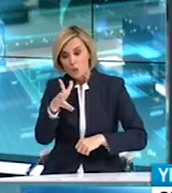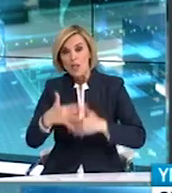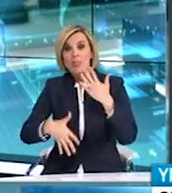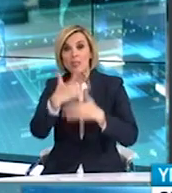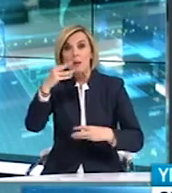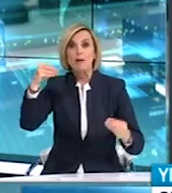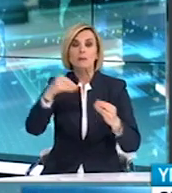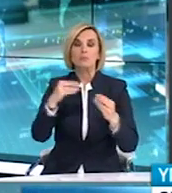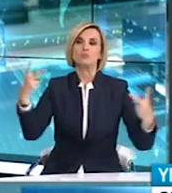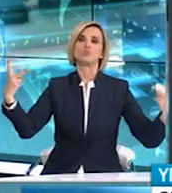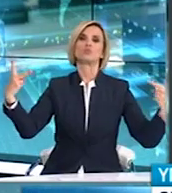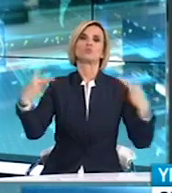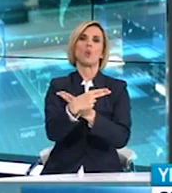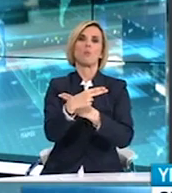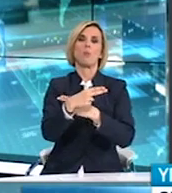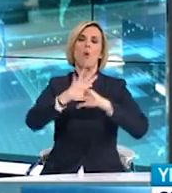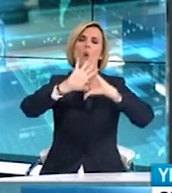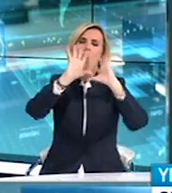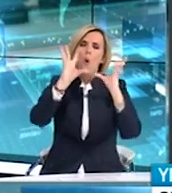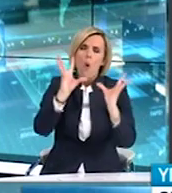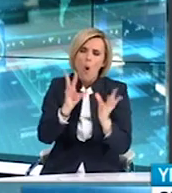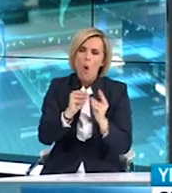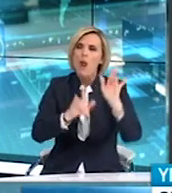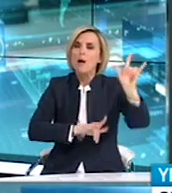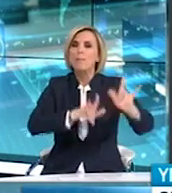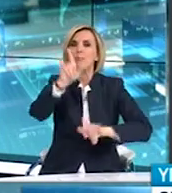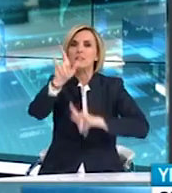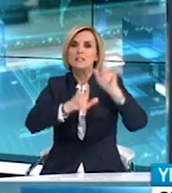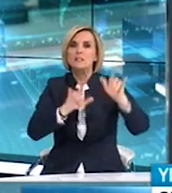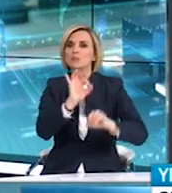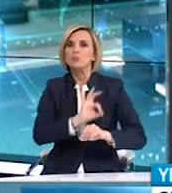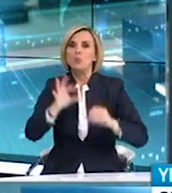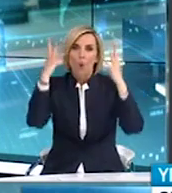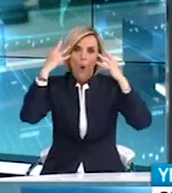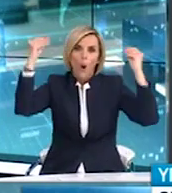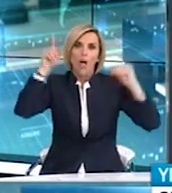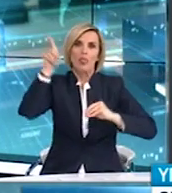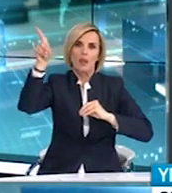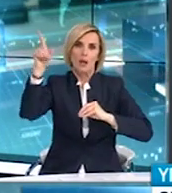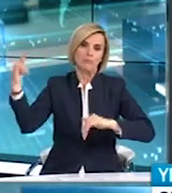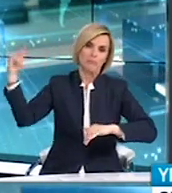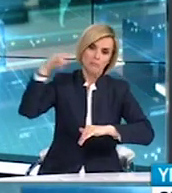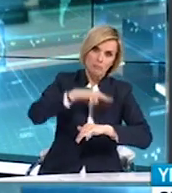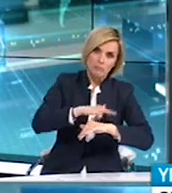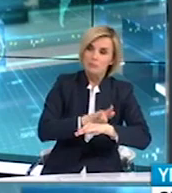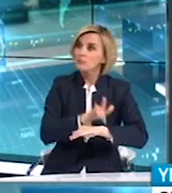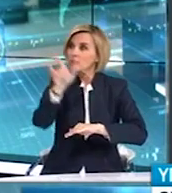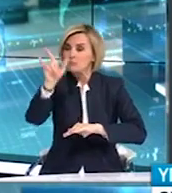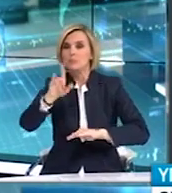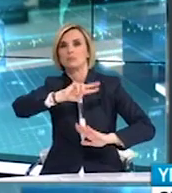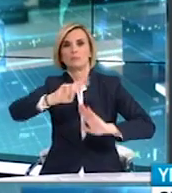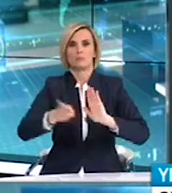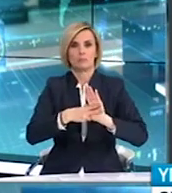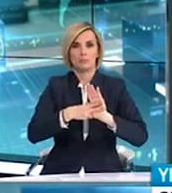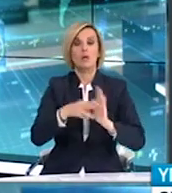διακόπτονται όλες οι πτήσεις από και προς την Ολλανδία. Για την ίδια περίοδο διακόπτονται και πτήσεις από τη